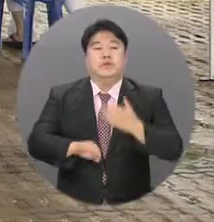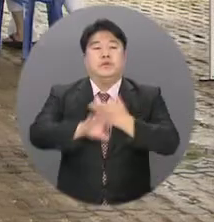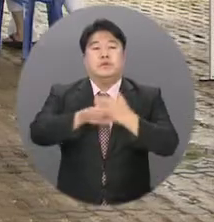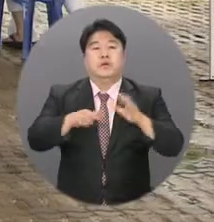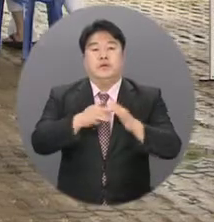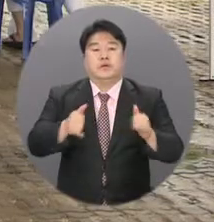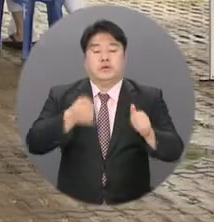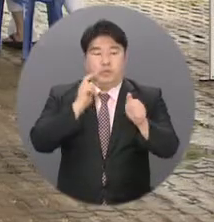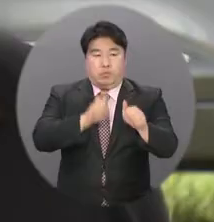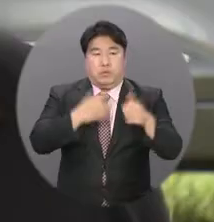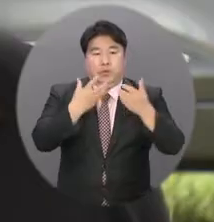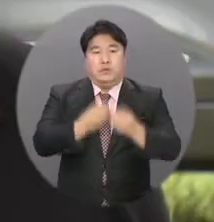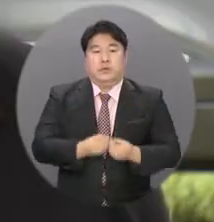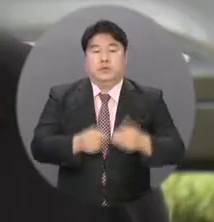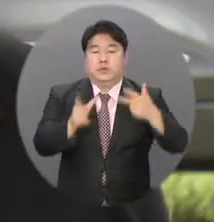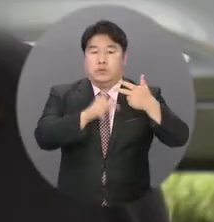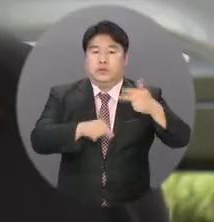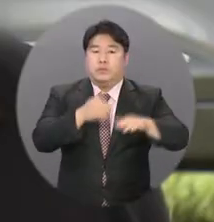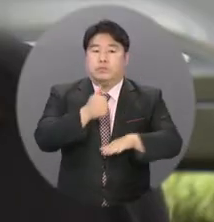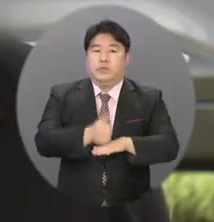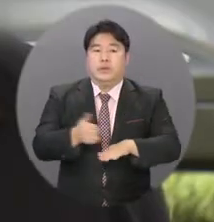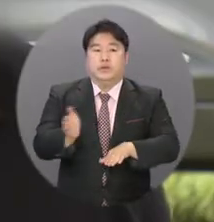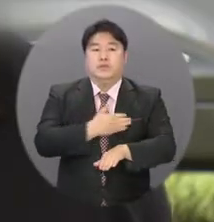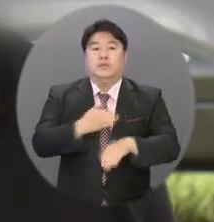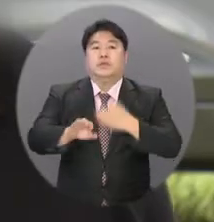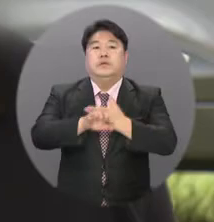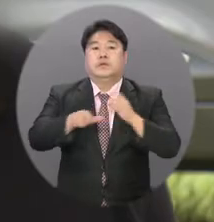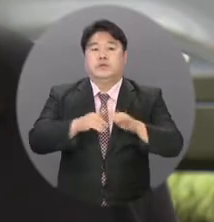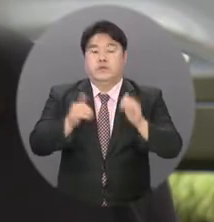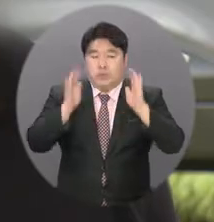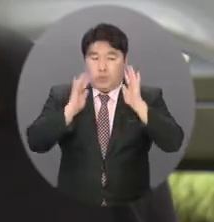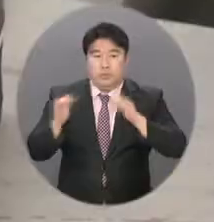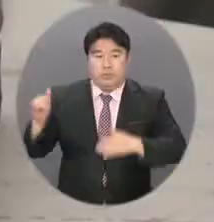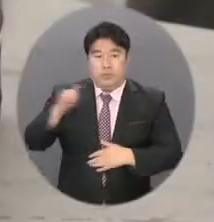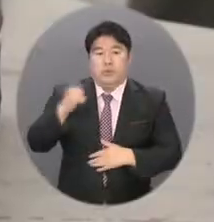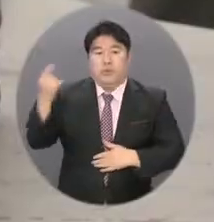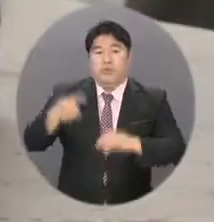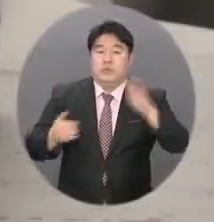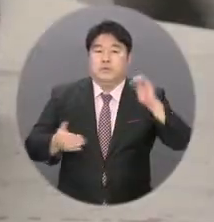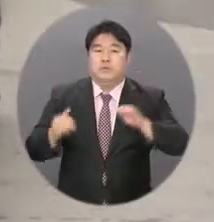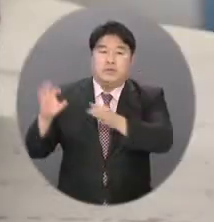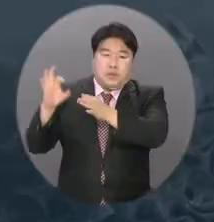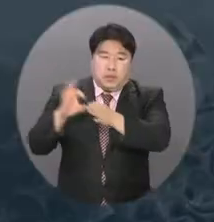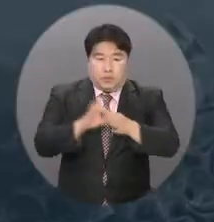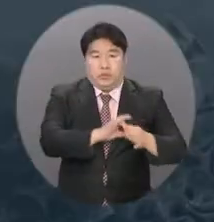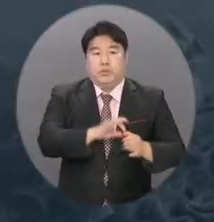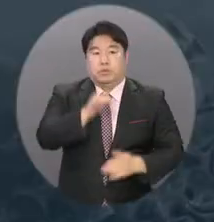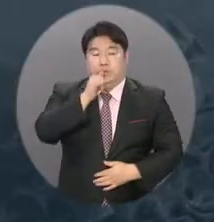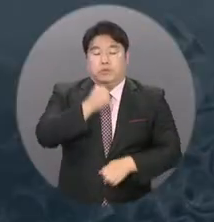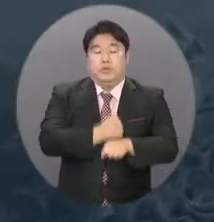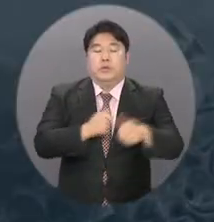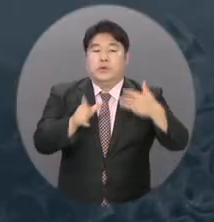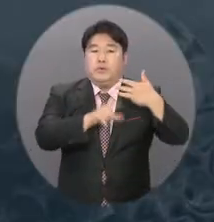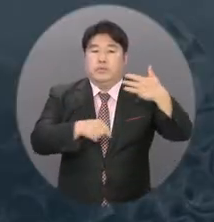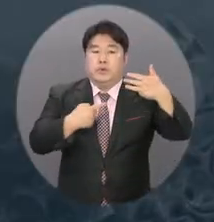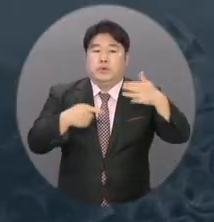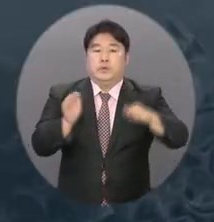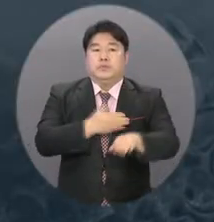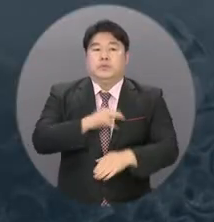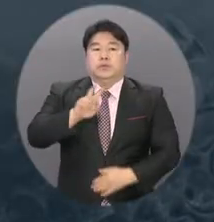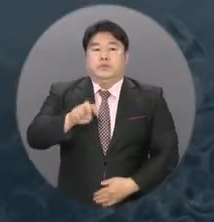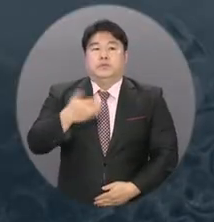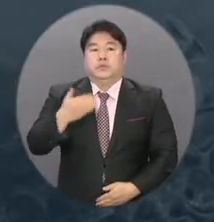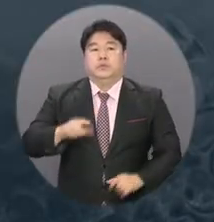외국인 확진 사례는 지난 7월 말부터 외국인 유학생을 시작으로 계속 이어지고 있습니다. 8월 1일부터